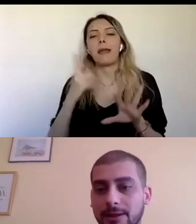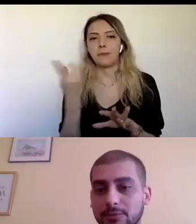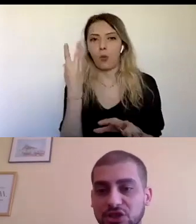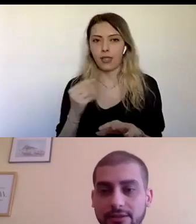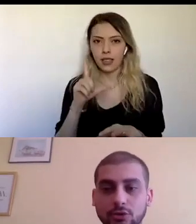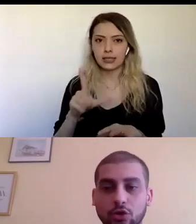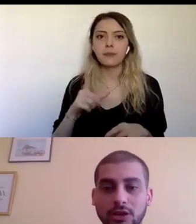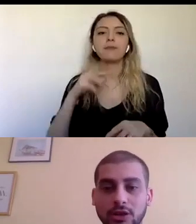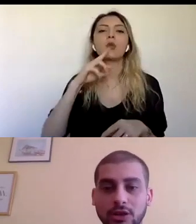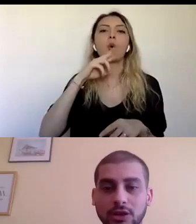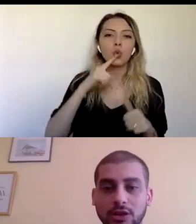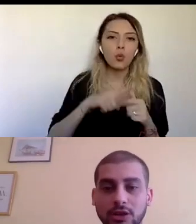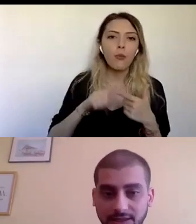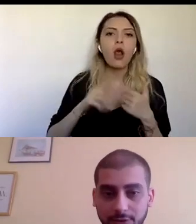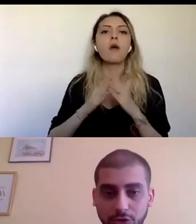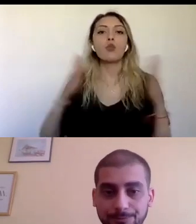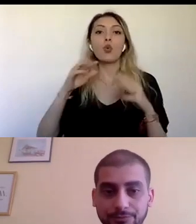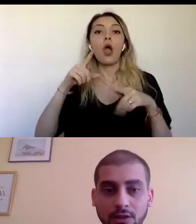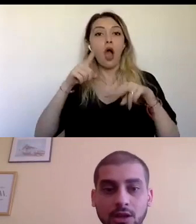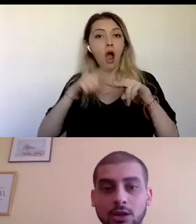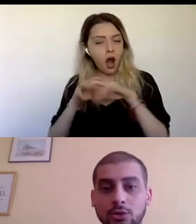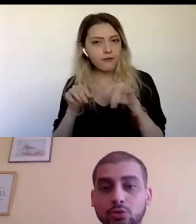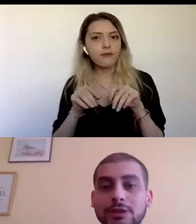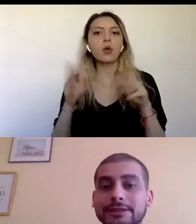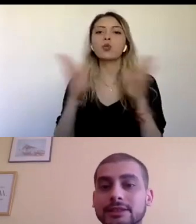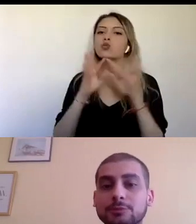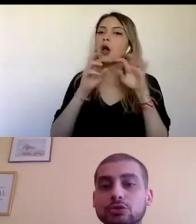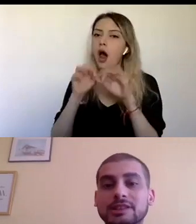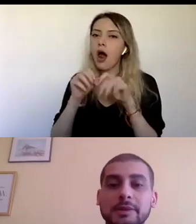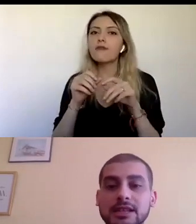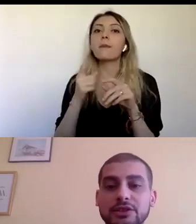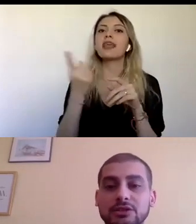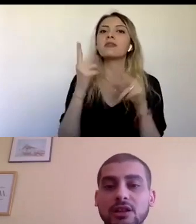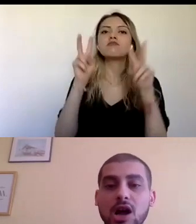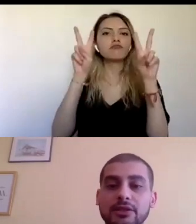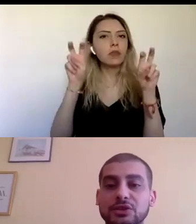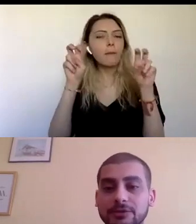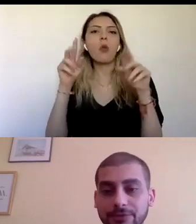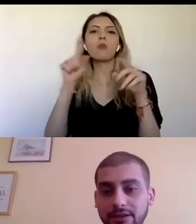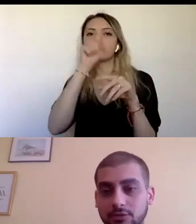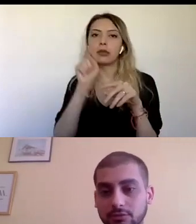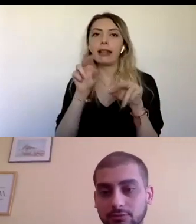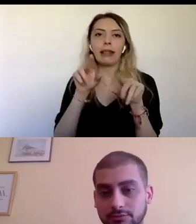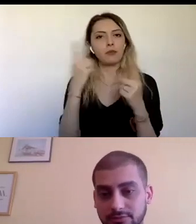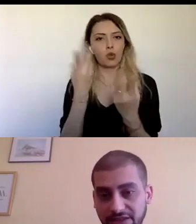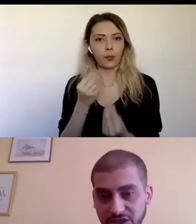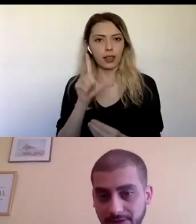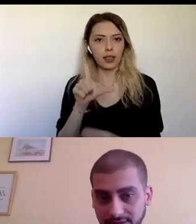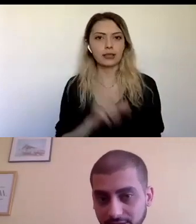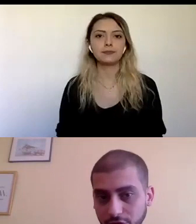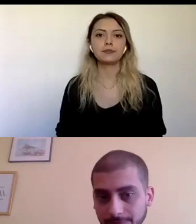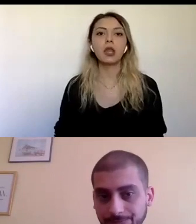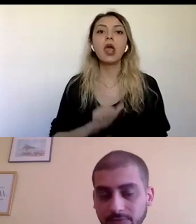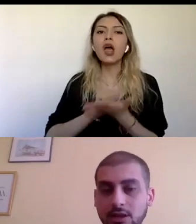harf, hem işaret olan şifreler kullanmanız gerekiyor. Kullandığınız bütün hizmetler için ayrı bir şifre tercih